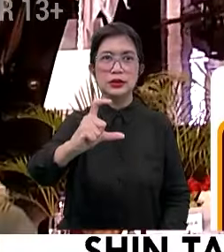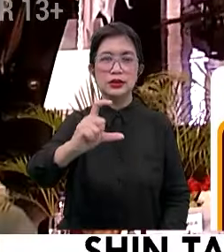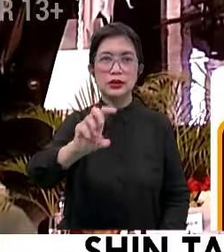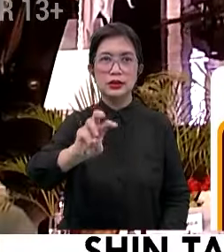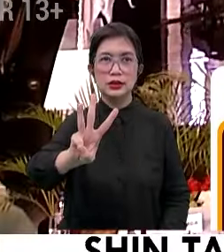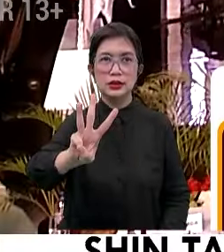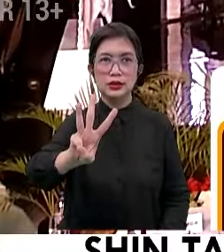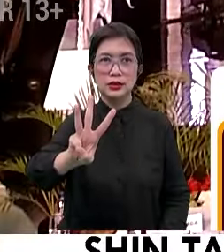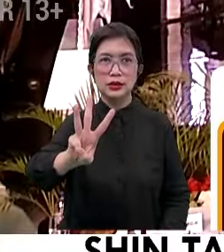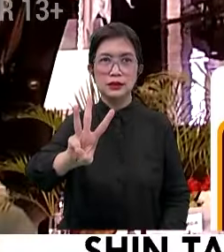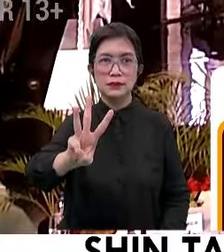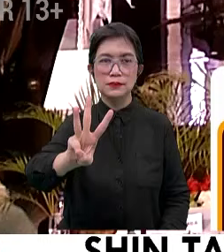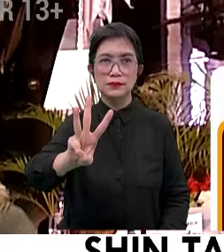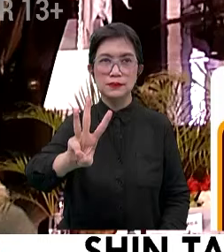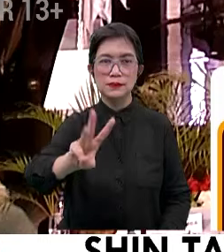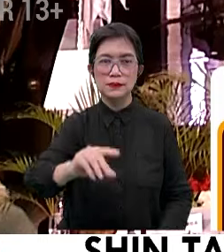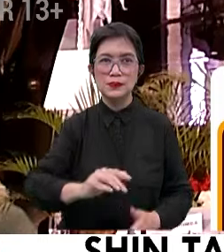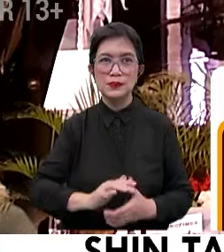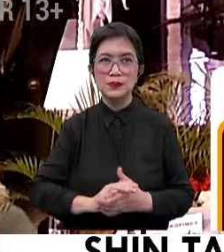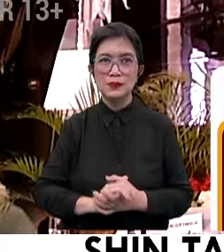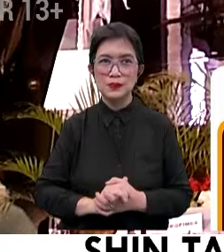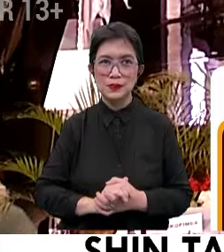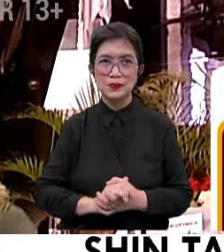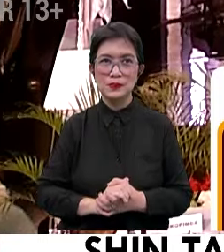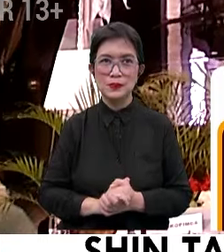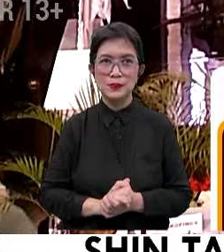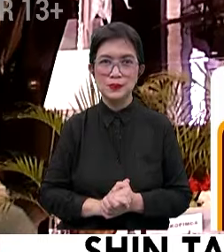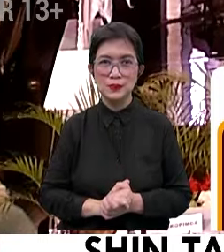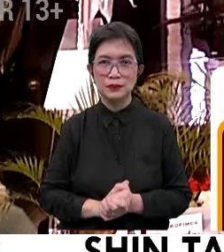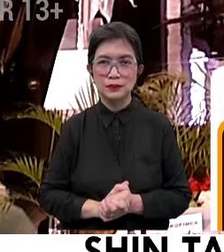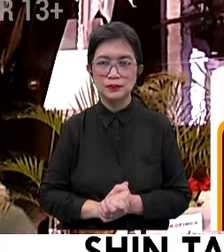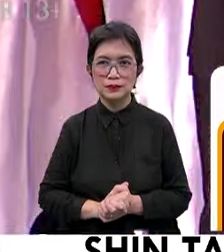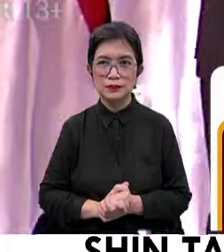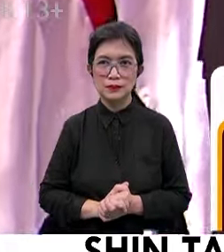C3. Baik, terima kasih. Bisa diletakkan di luar bolanya.